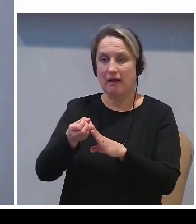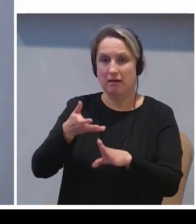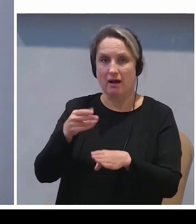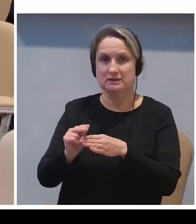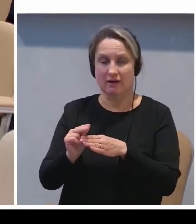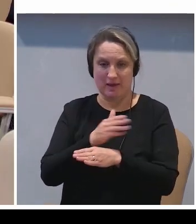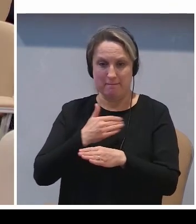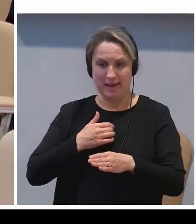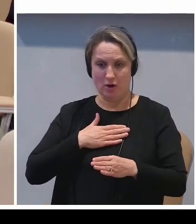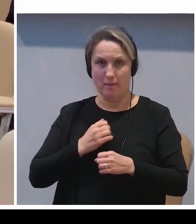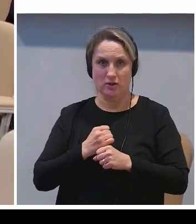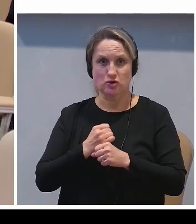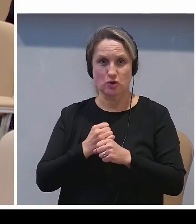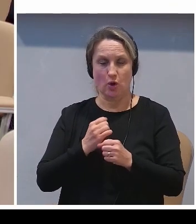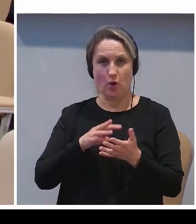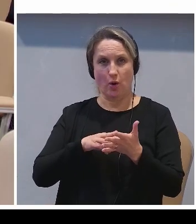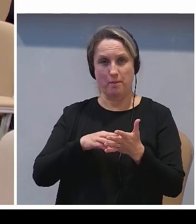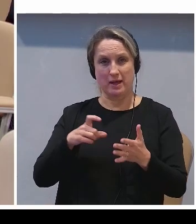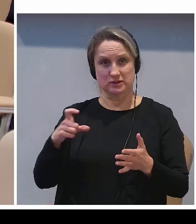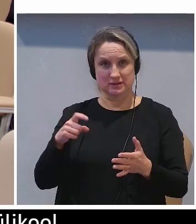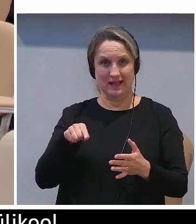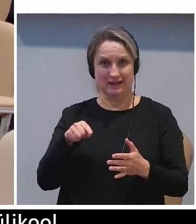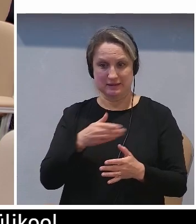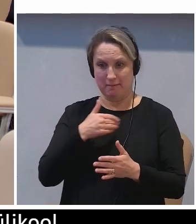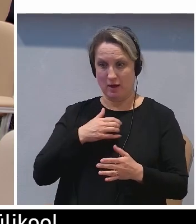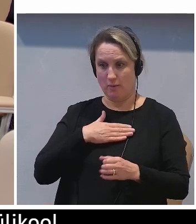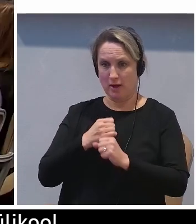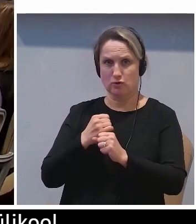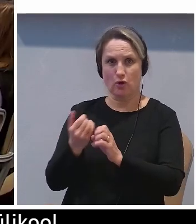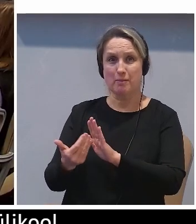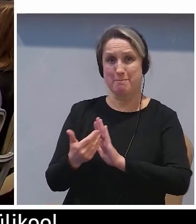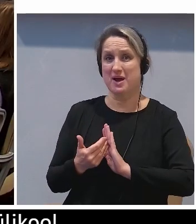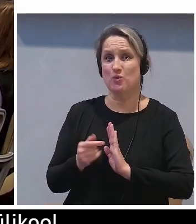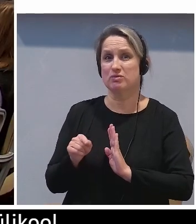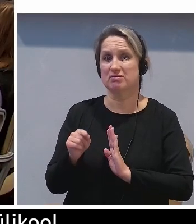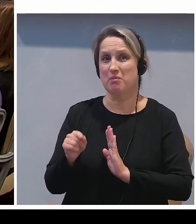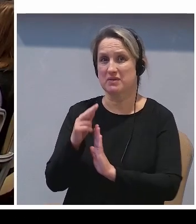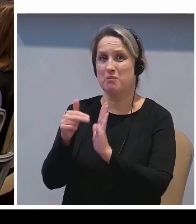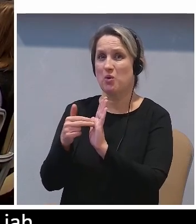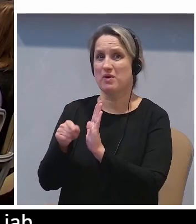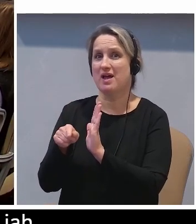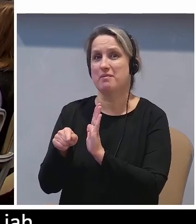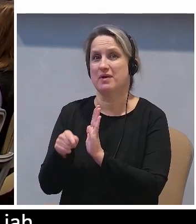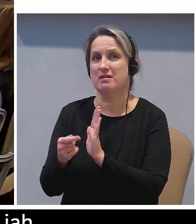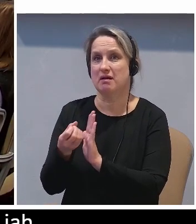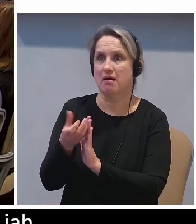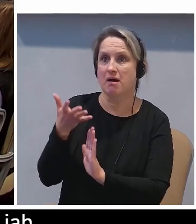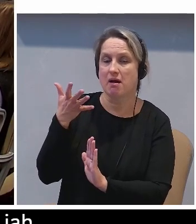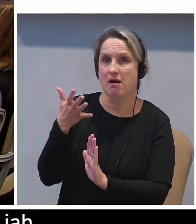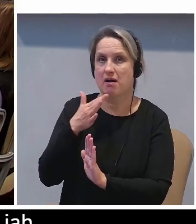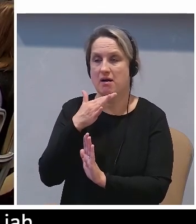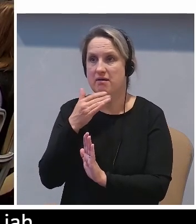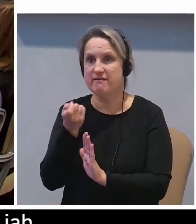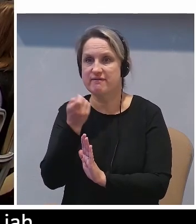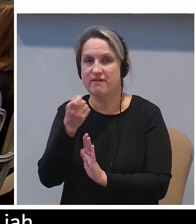tööd ja ka meie tööd Manchesteris mõjutavad need probleemid. Meil on 3 või